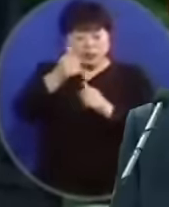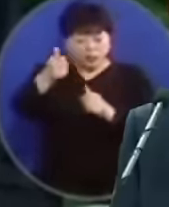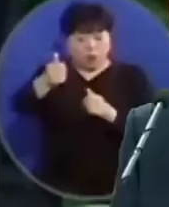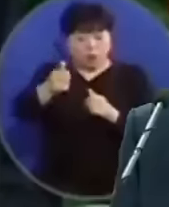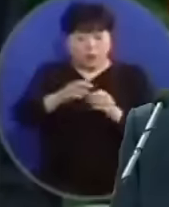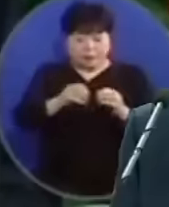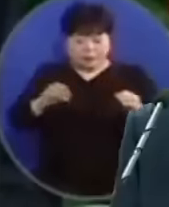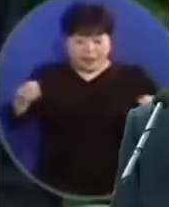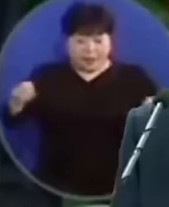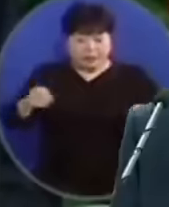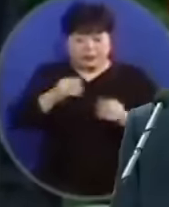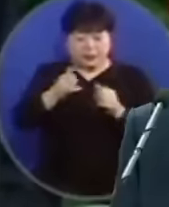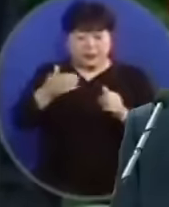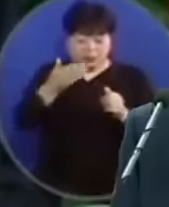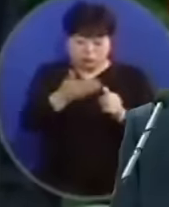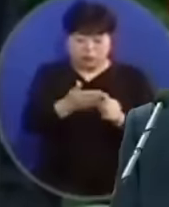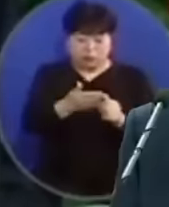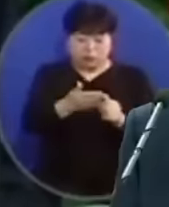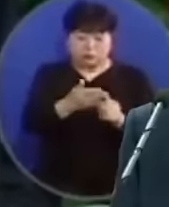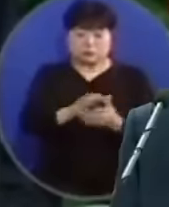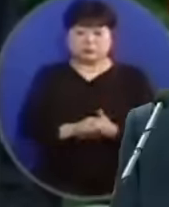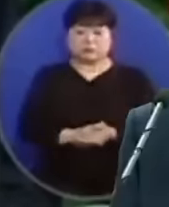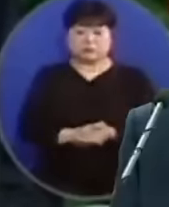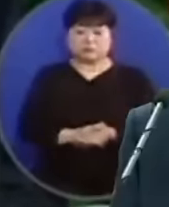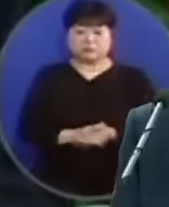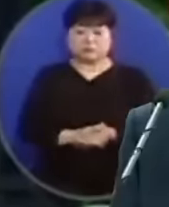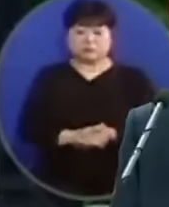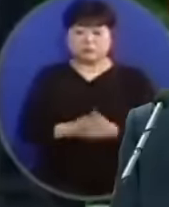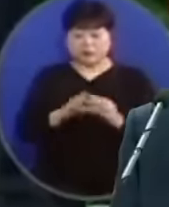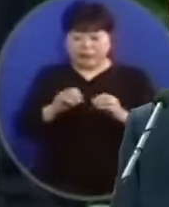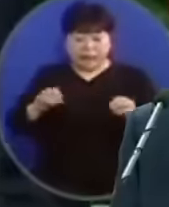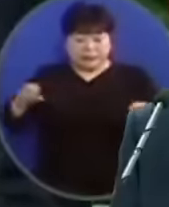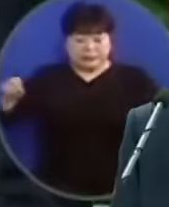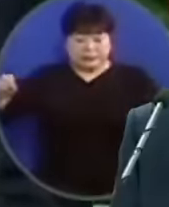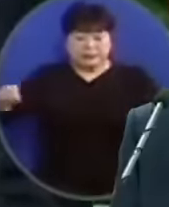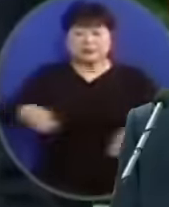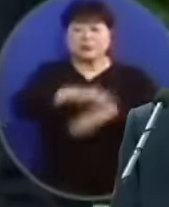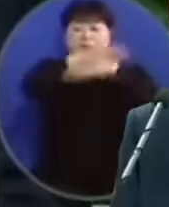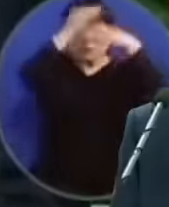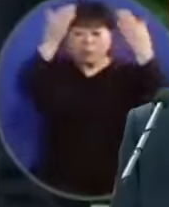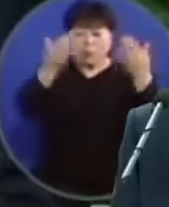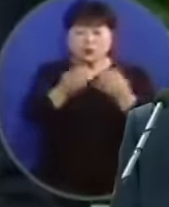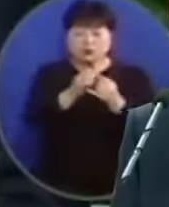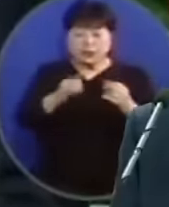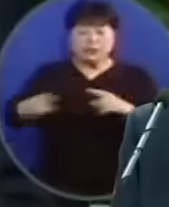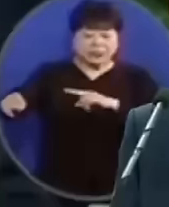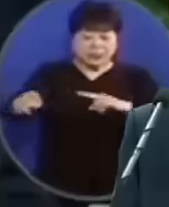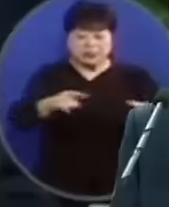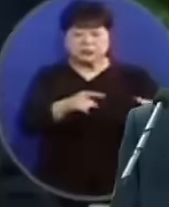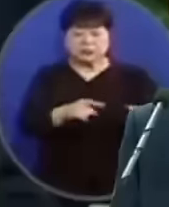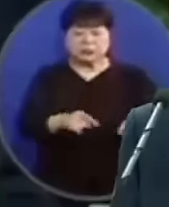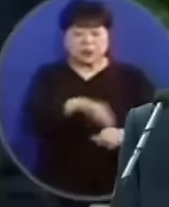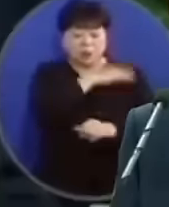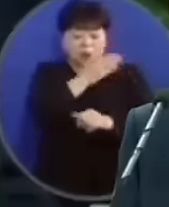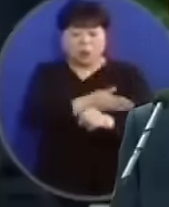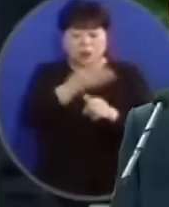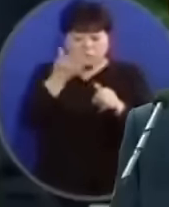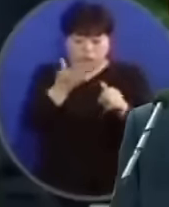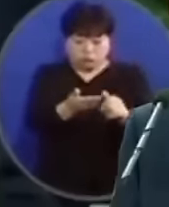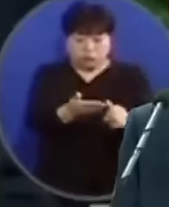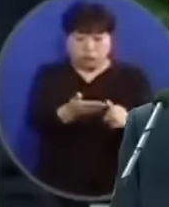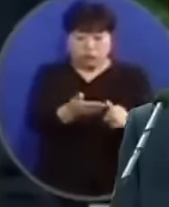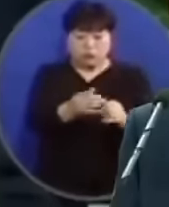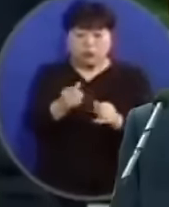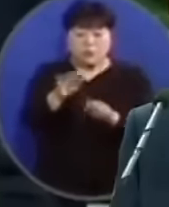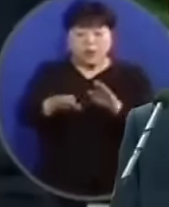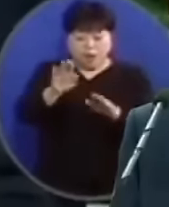말씀하셨지만 하나님은 하나님이 하늘나라 전체는 다스리지 몰라도 땅의 모든 것은 사람이 다스리도록 권한을 주시고 사람의